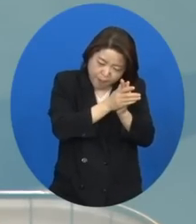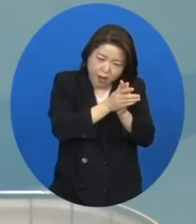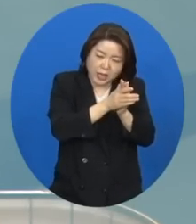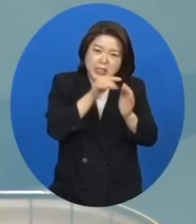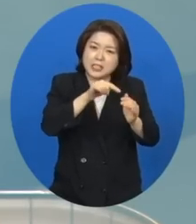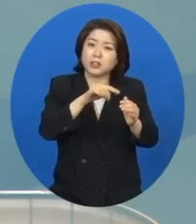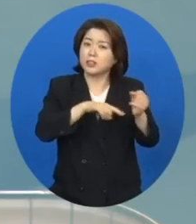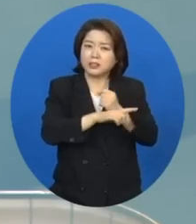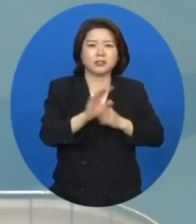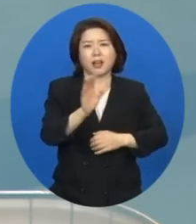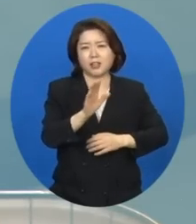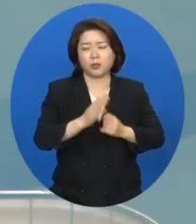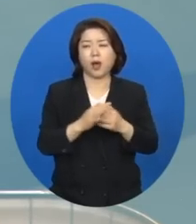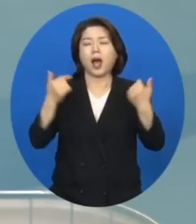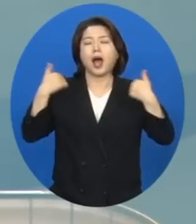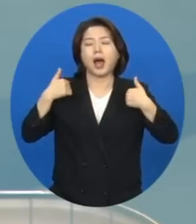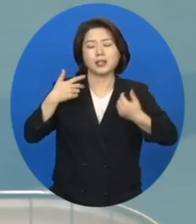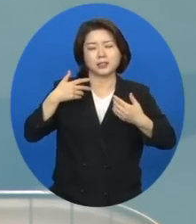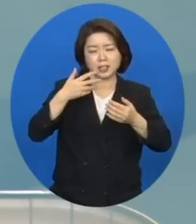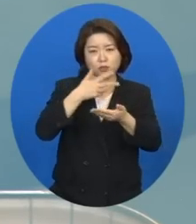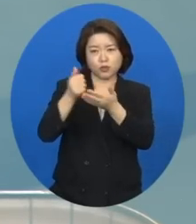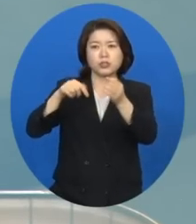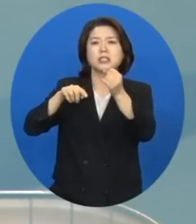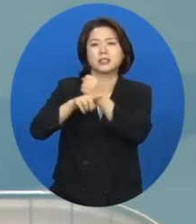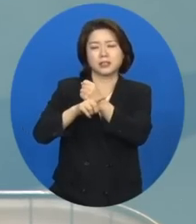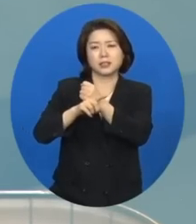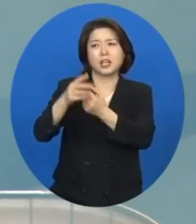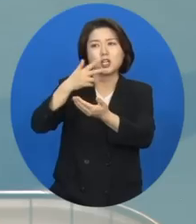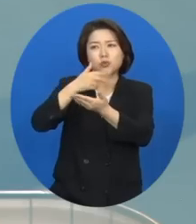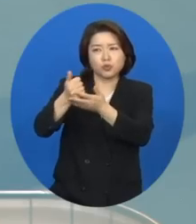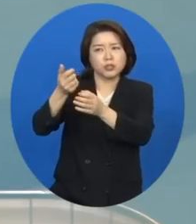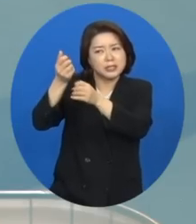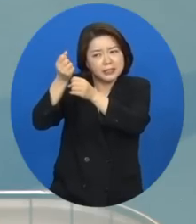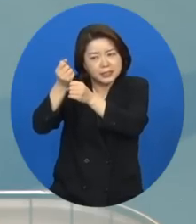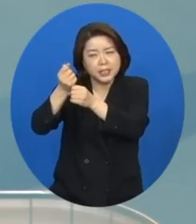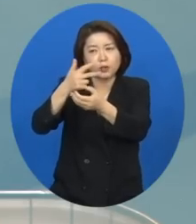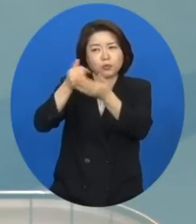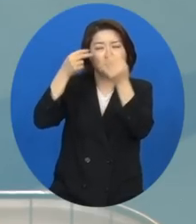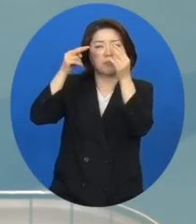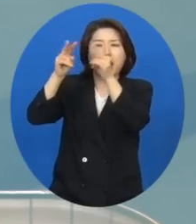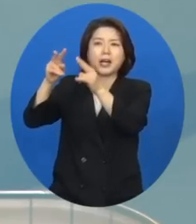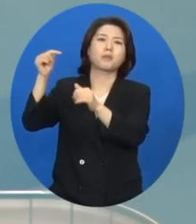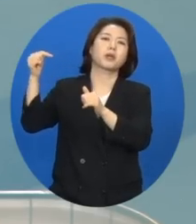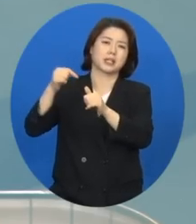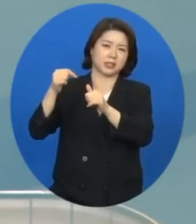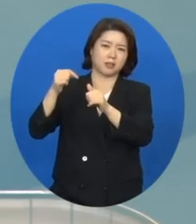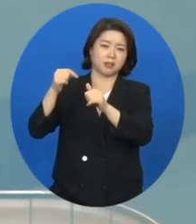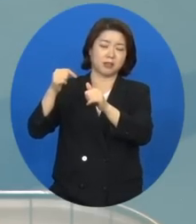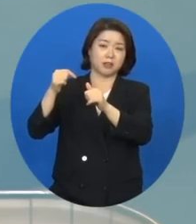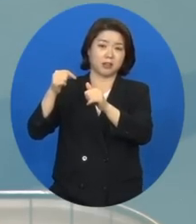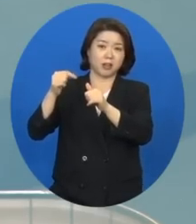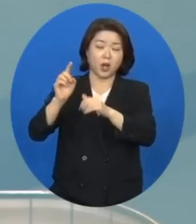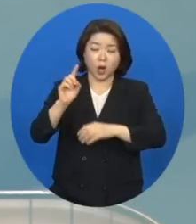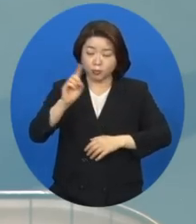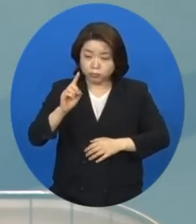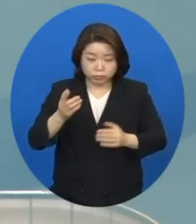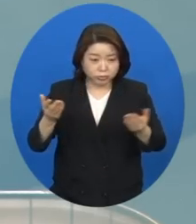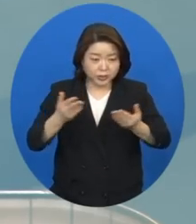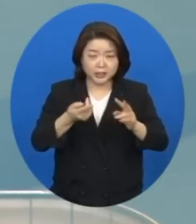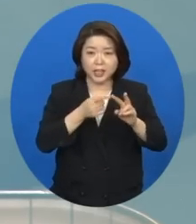것, 항상 주님을 바라보며 살아가라는 거예요. 무슨 일을 하든지 먼저 주님을